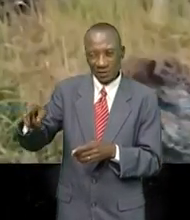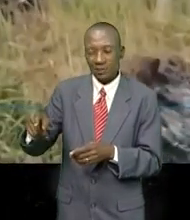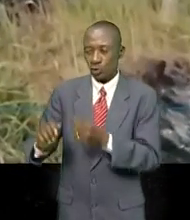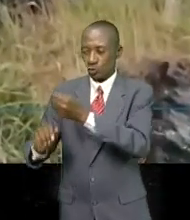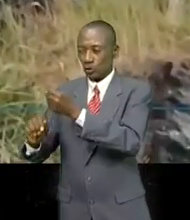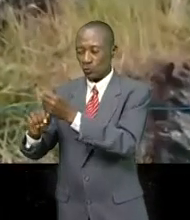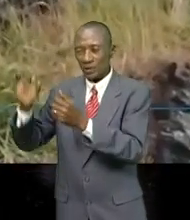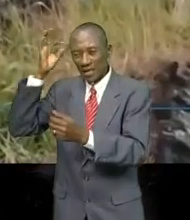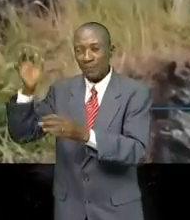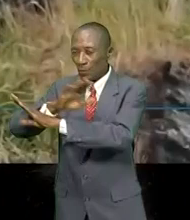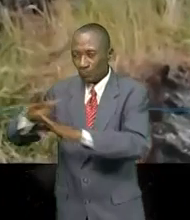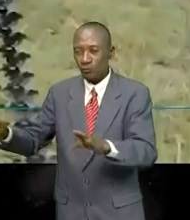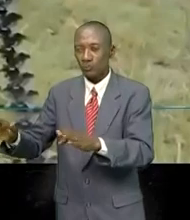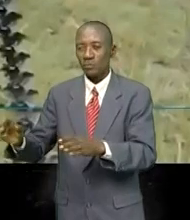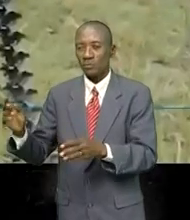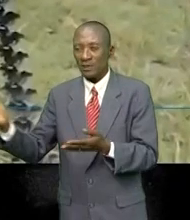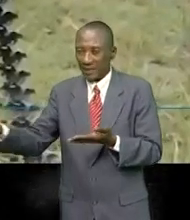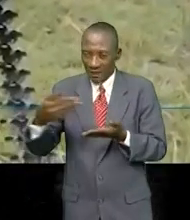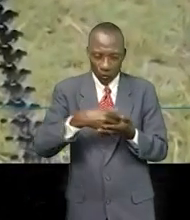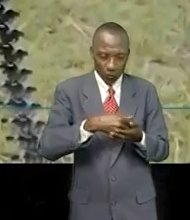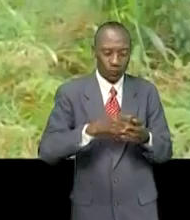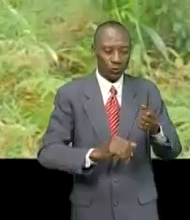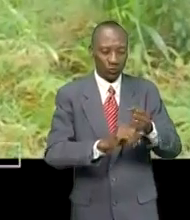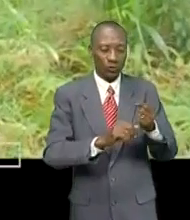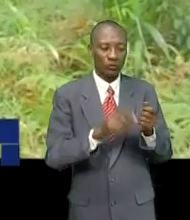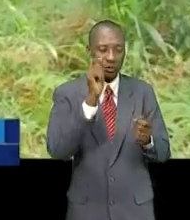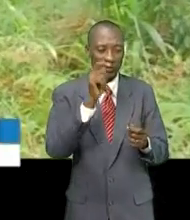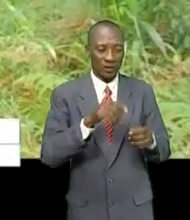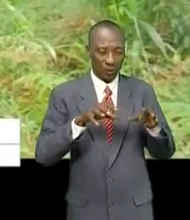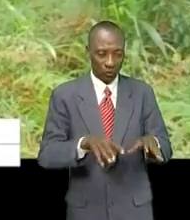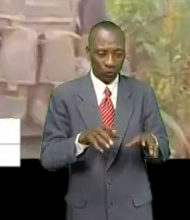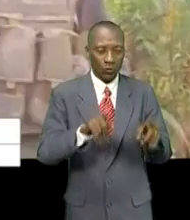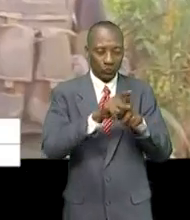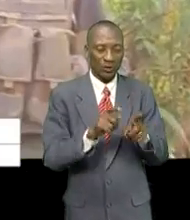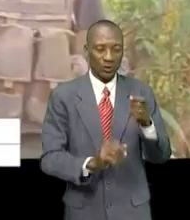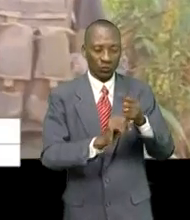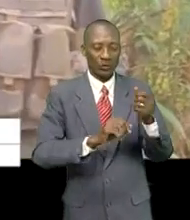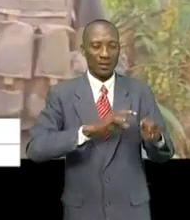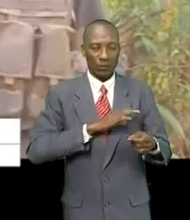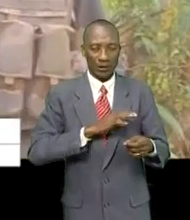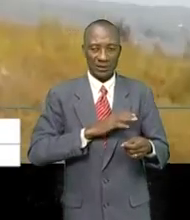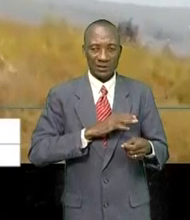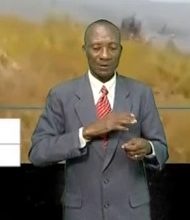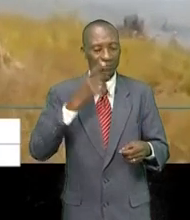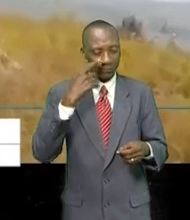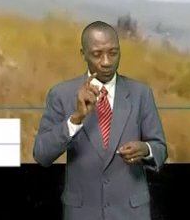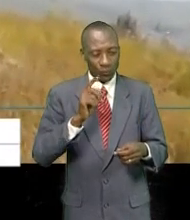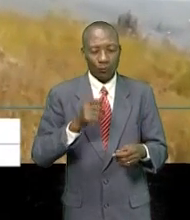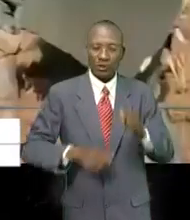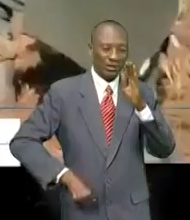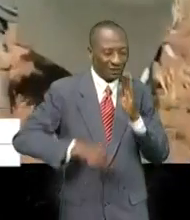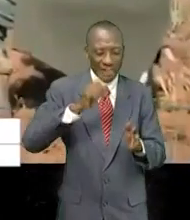raison. Soutenir les forces armées de la République démocratique du Congo et la police nationale congolaise dans leurs opérations afin de mettre fin